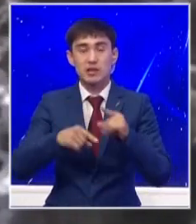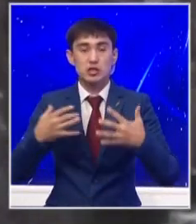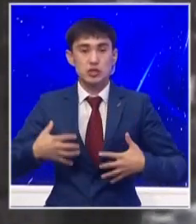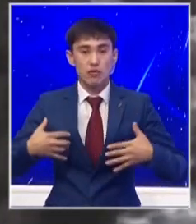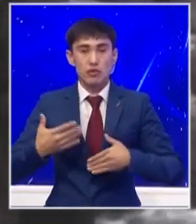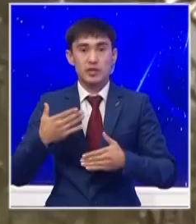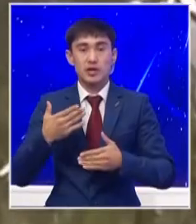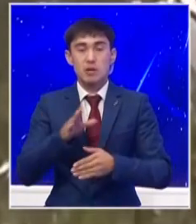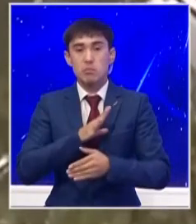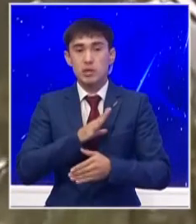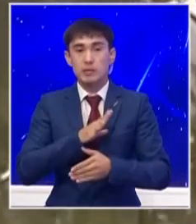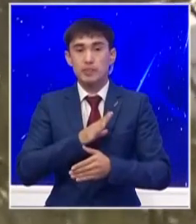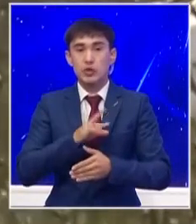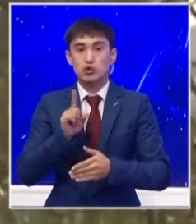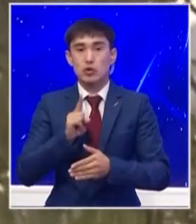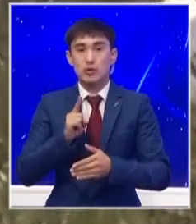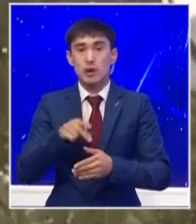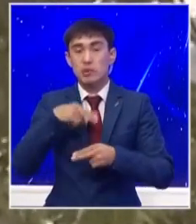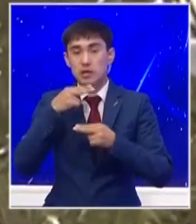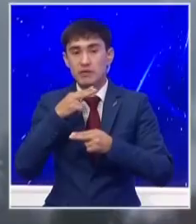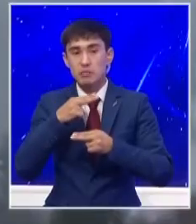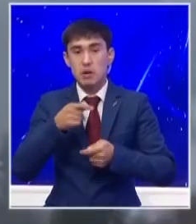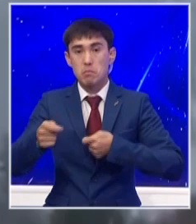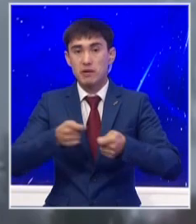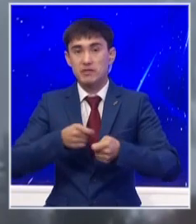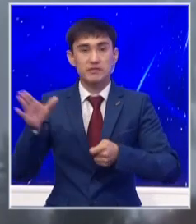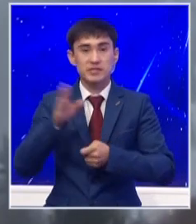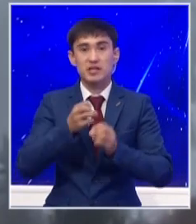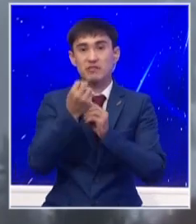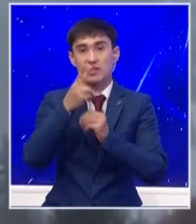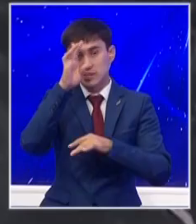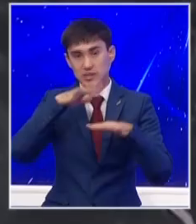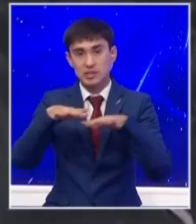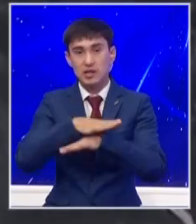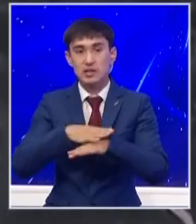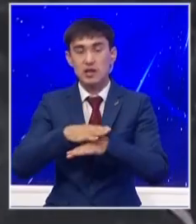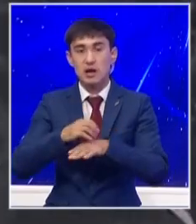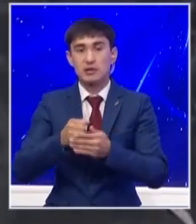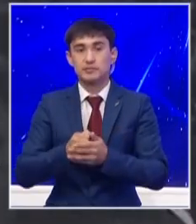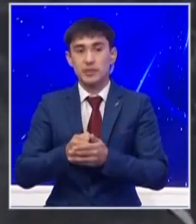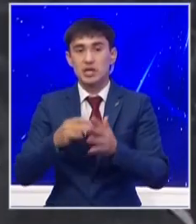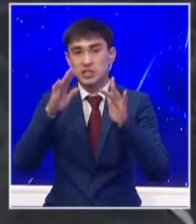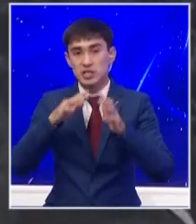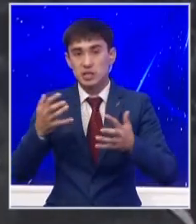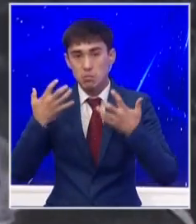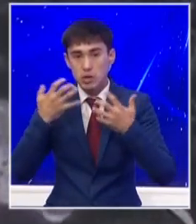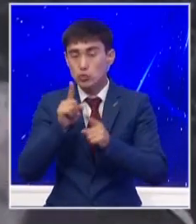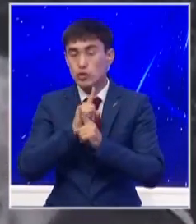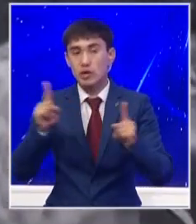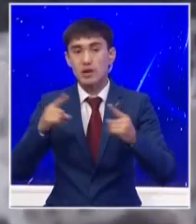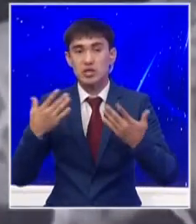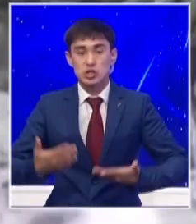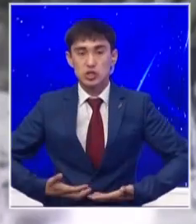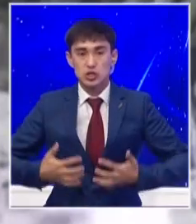животных настолько стала реальной, что на нее обратили внимание правительства всех 12 стран, где обитает хищник. Снежный барс не только уникальный